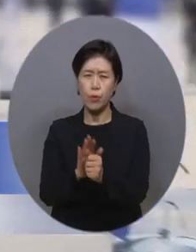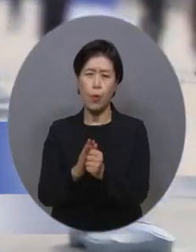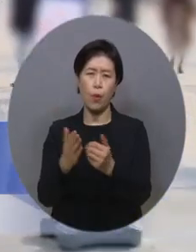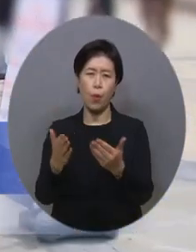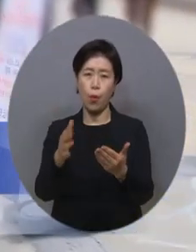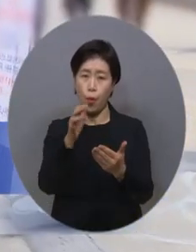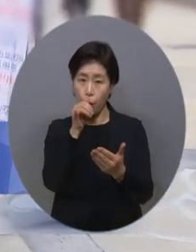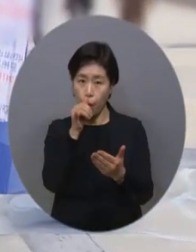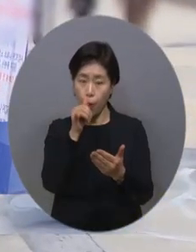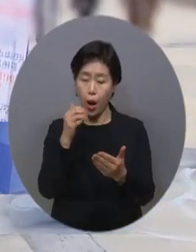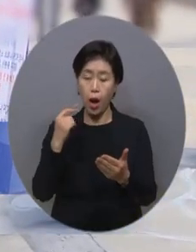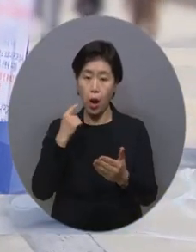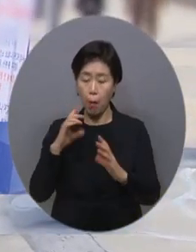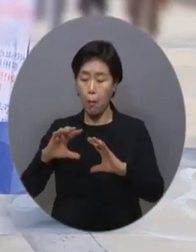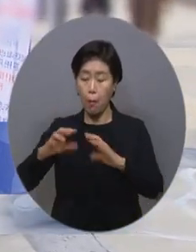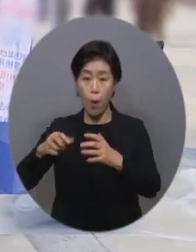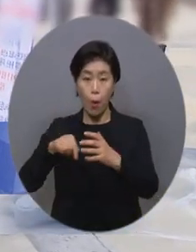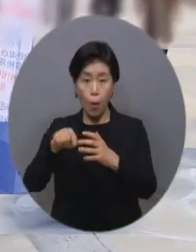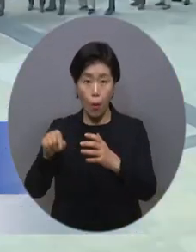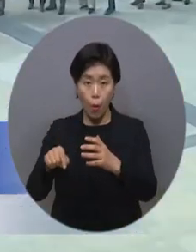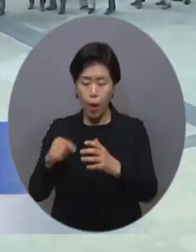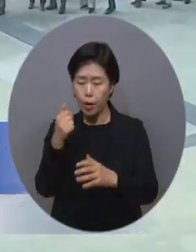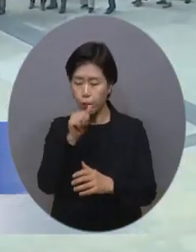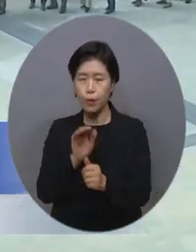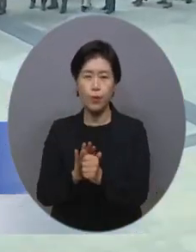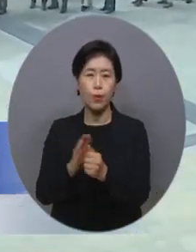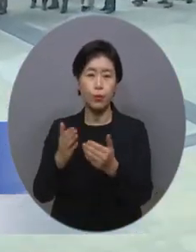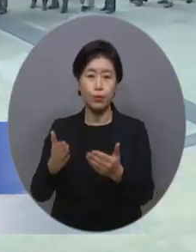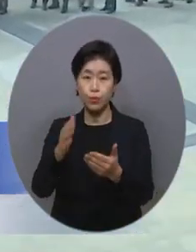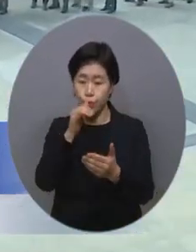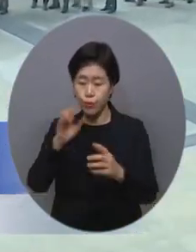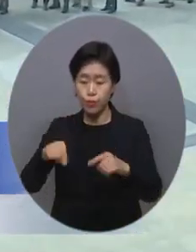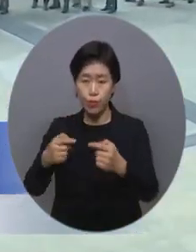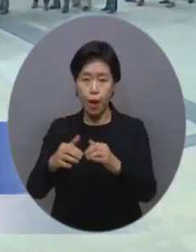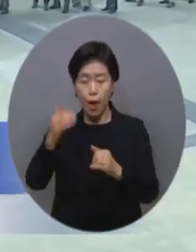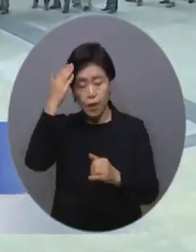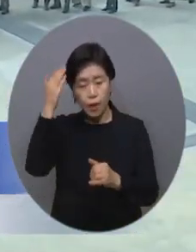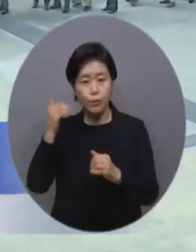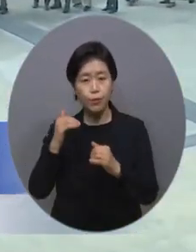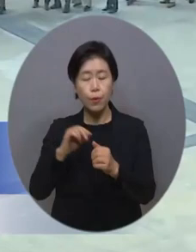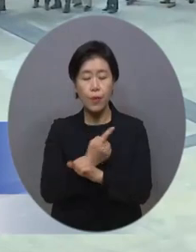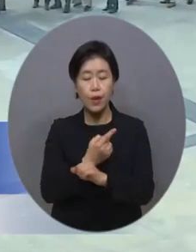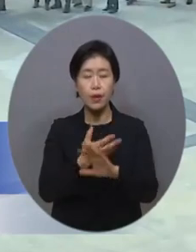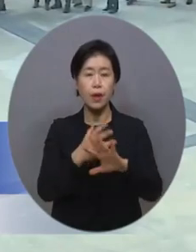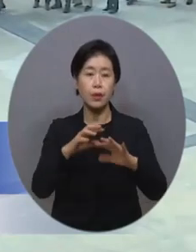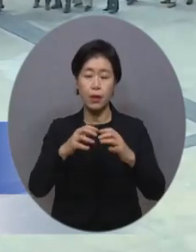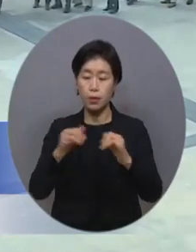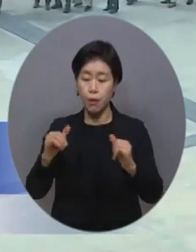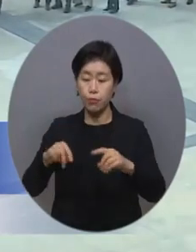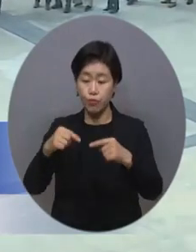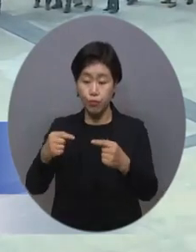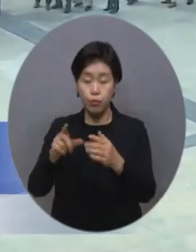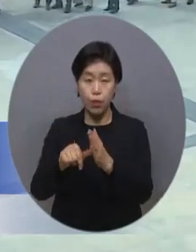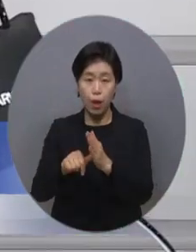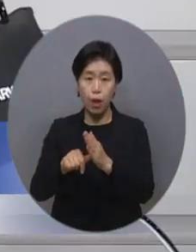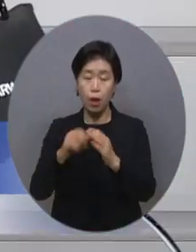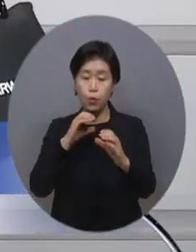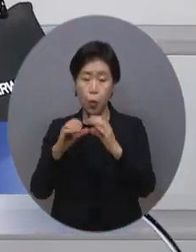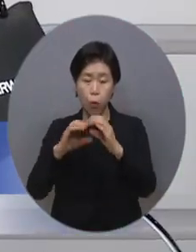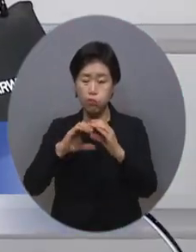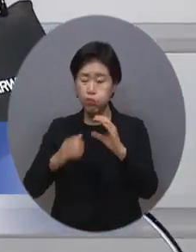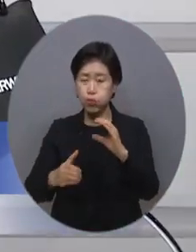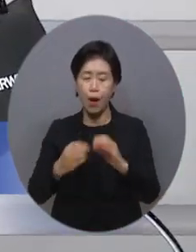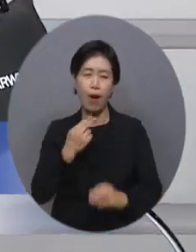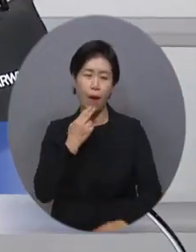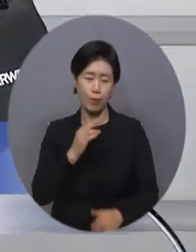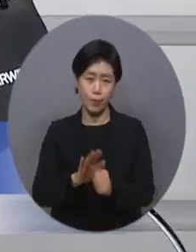가상공간에 제공함으로써이 내외국인의 소통에 어려움이 없도록 할 예정이라고 설명했습니다 한편